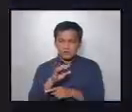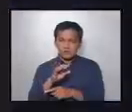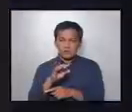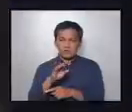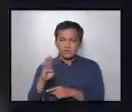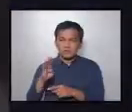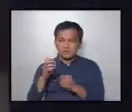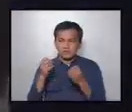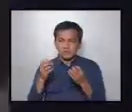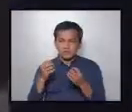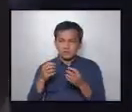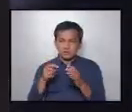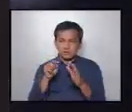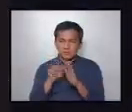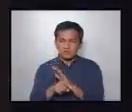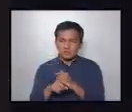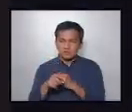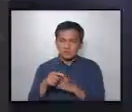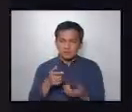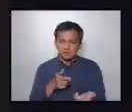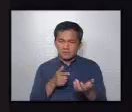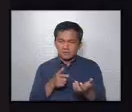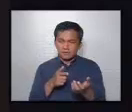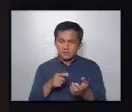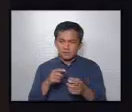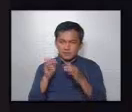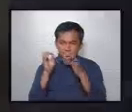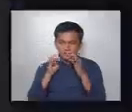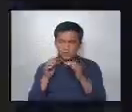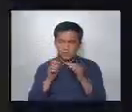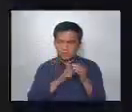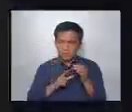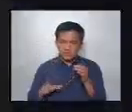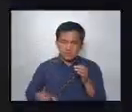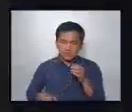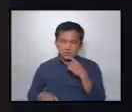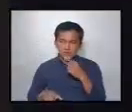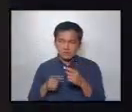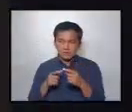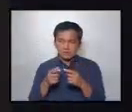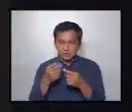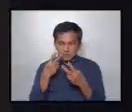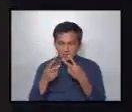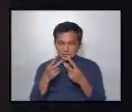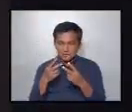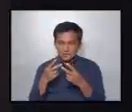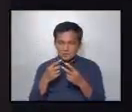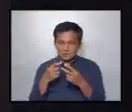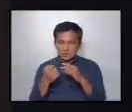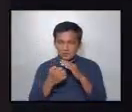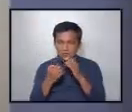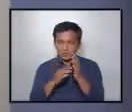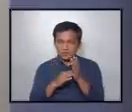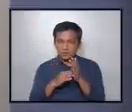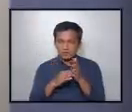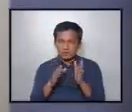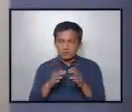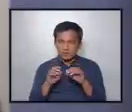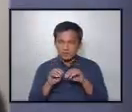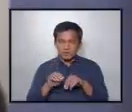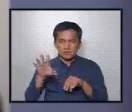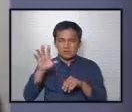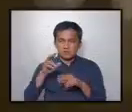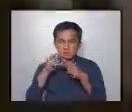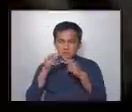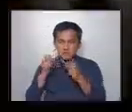libo-libo nakasaksi sa pagpatay via firing squad sa drug lord na si Lim Sing. Bukod sa mga may nakanood na mga elementary students, nakabroadcast pa